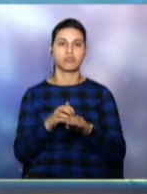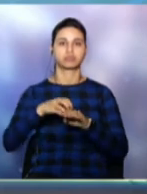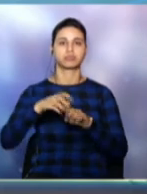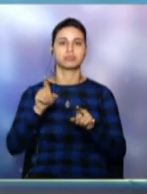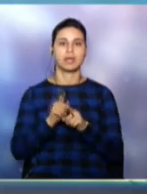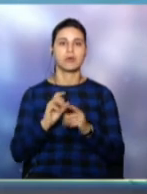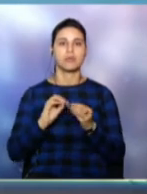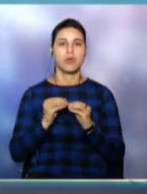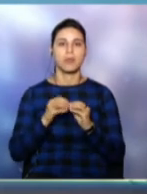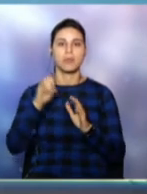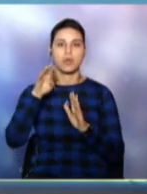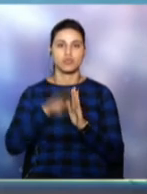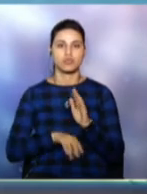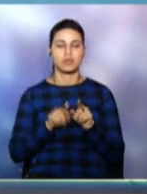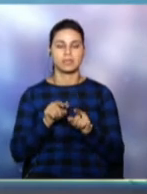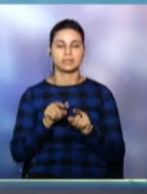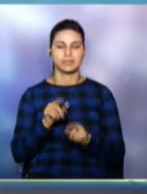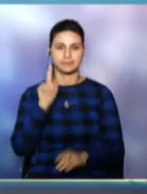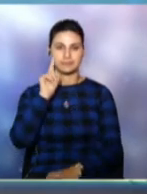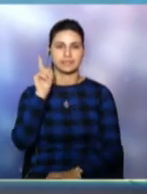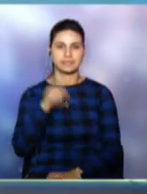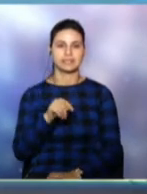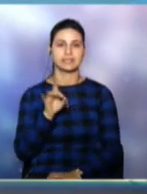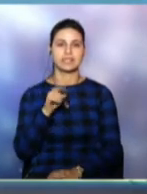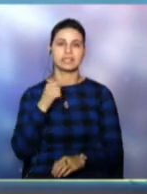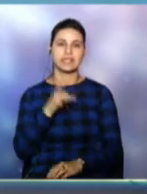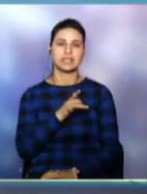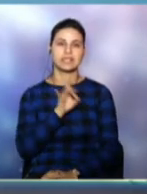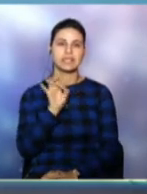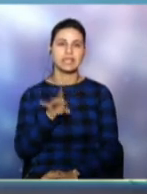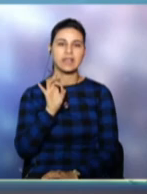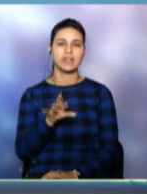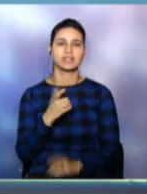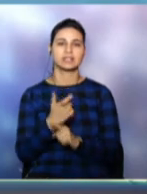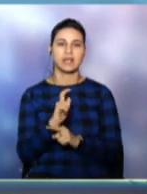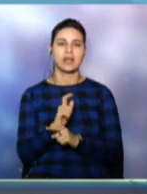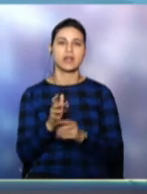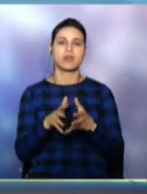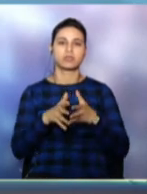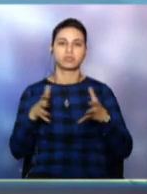დაირღვეს პურინების ცვლა და ანუ ეს პოდაგრის ვთქვათ ექსცესი